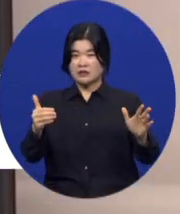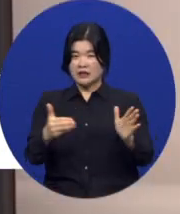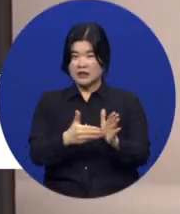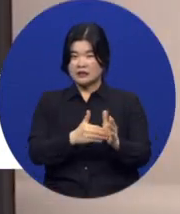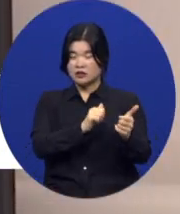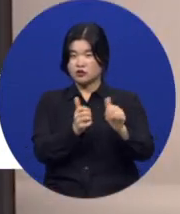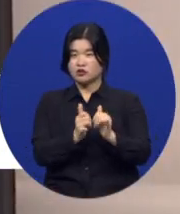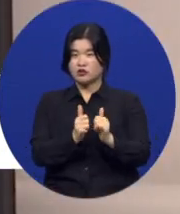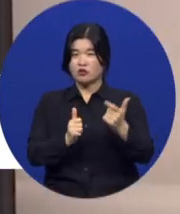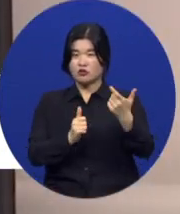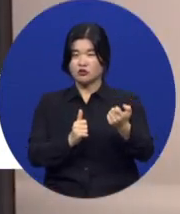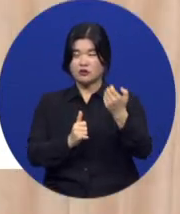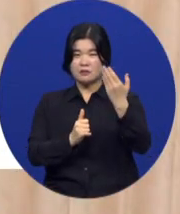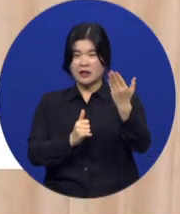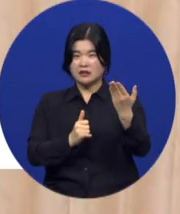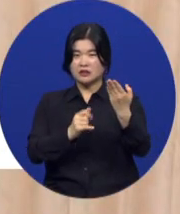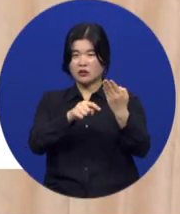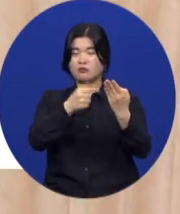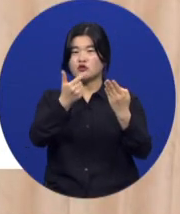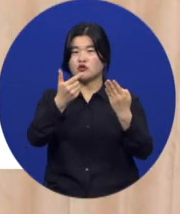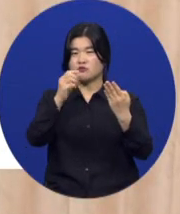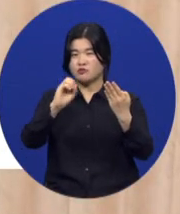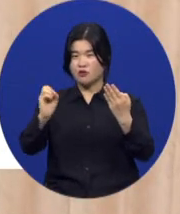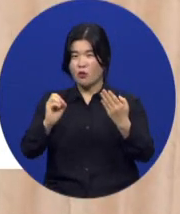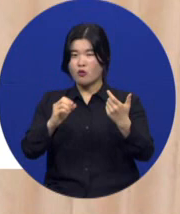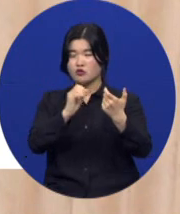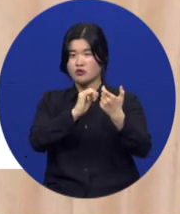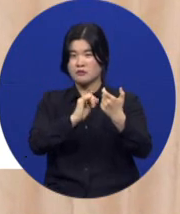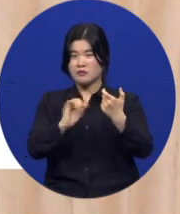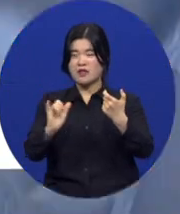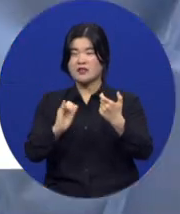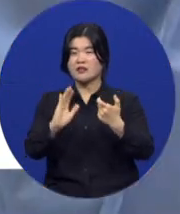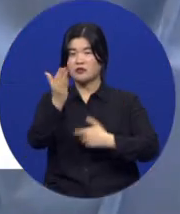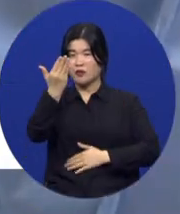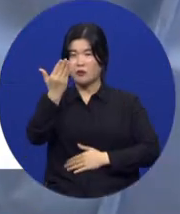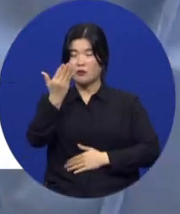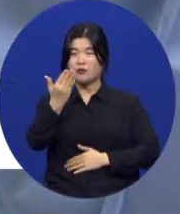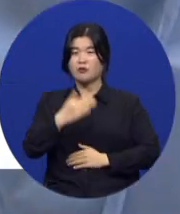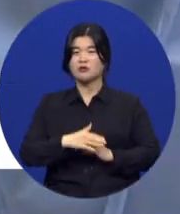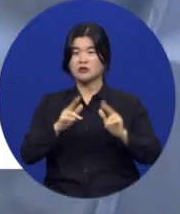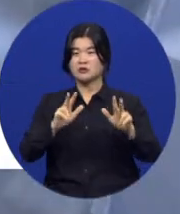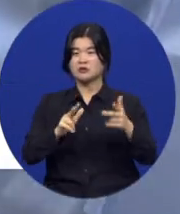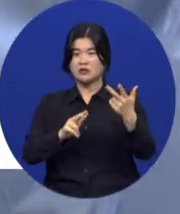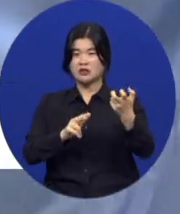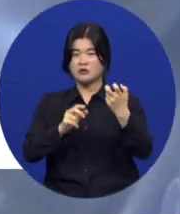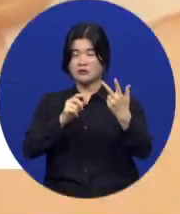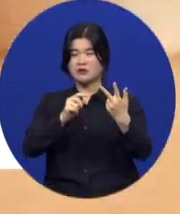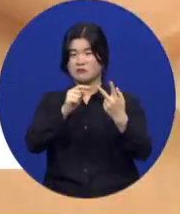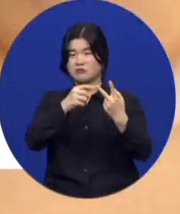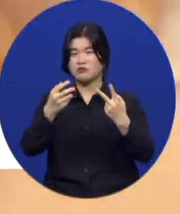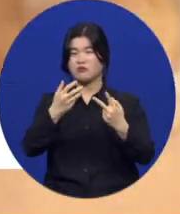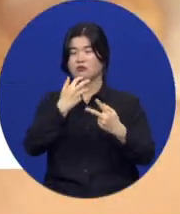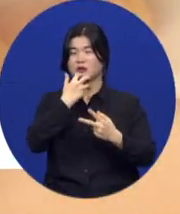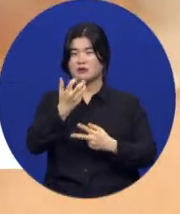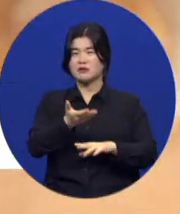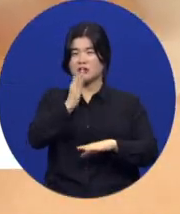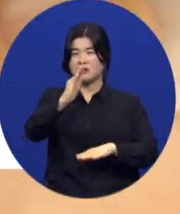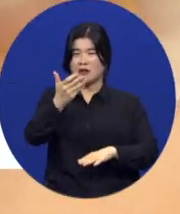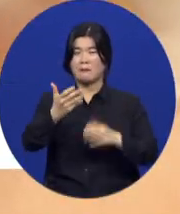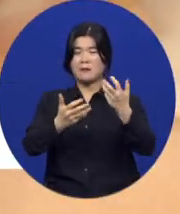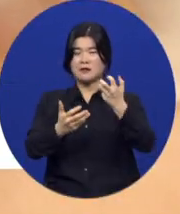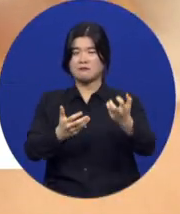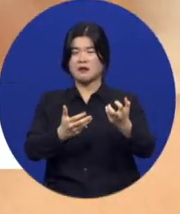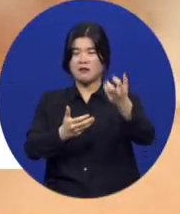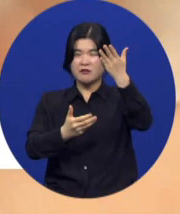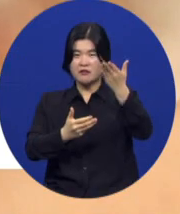내 사망자 의 9 14.6% 가 60세 이상이고 특히 80세 이상의 72% 를 차지하고 있다며 80세